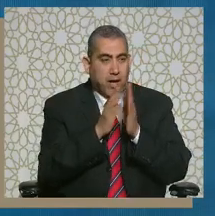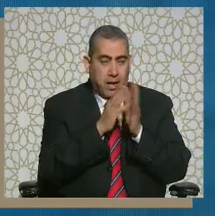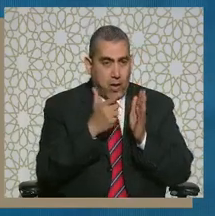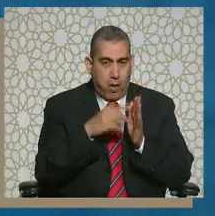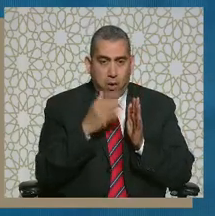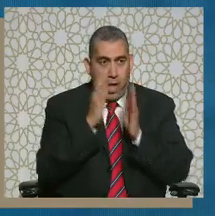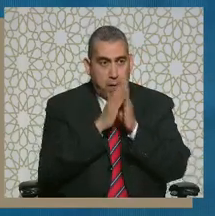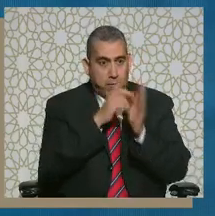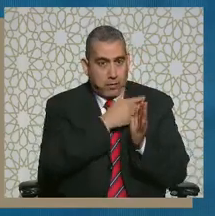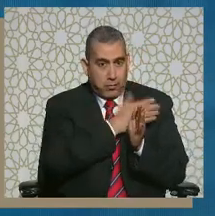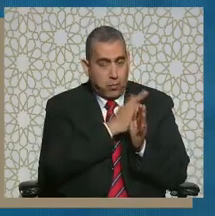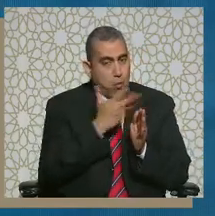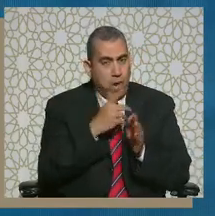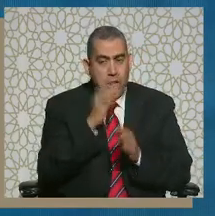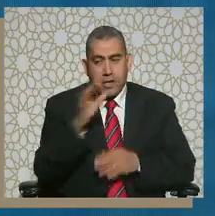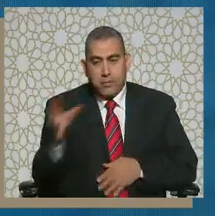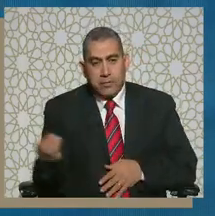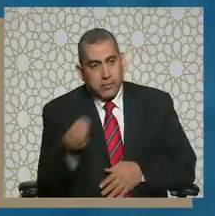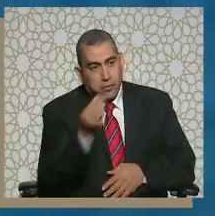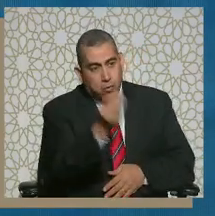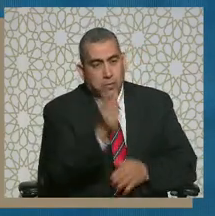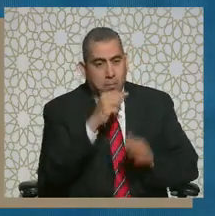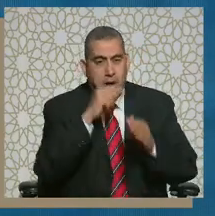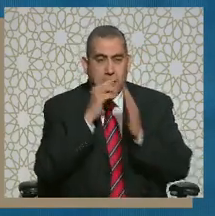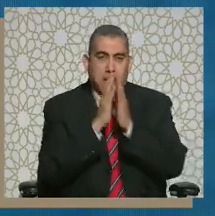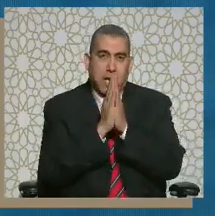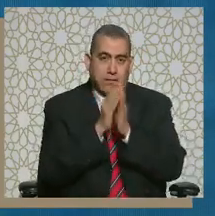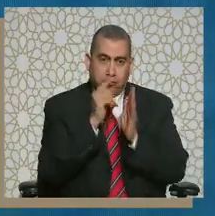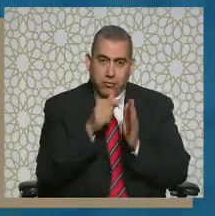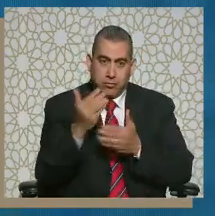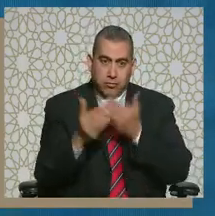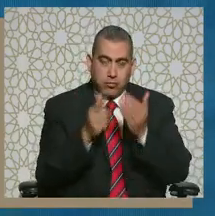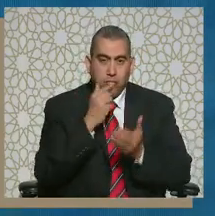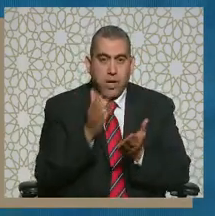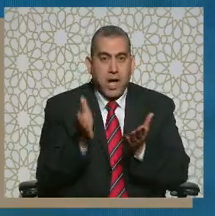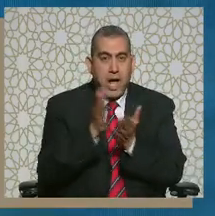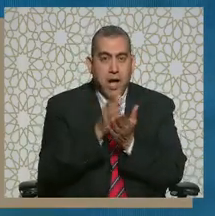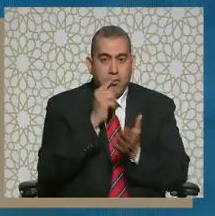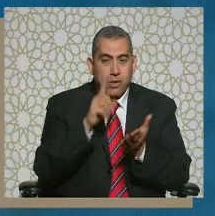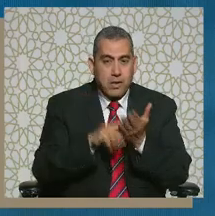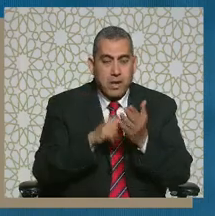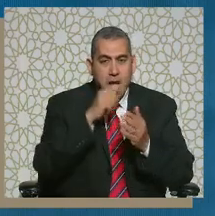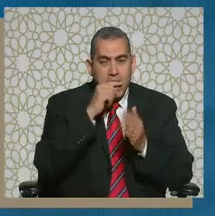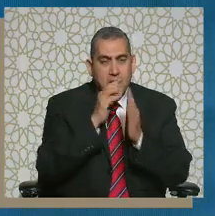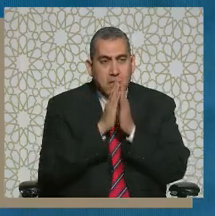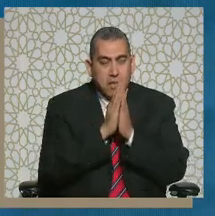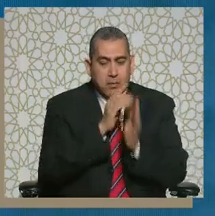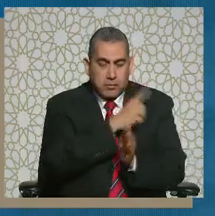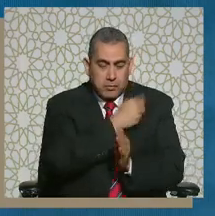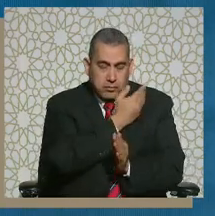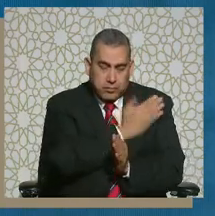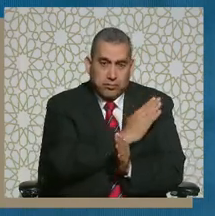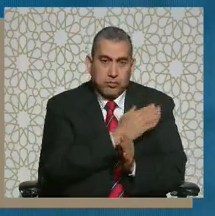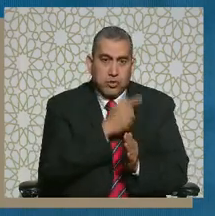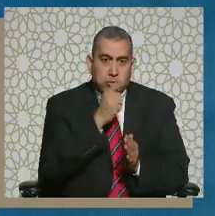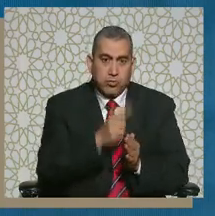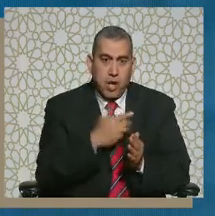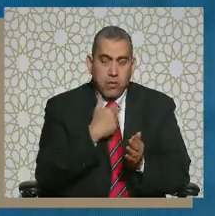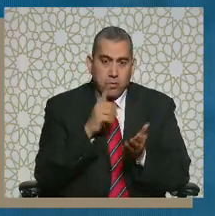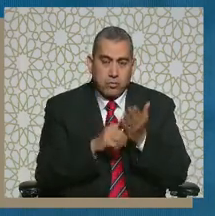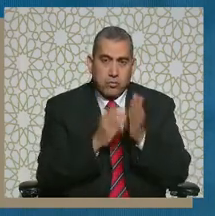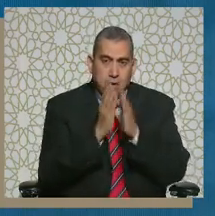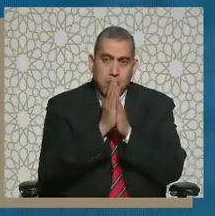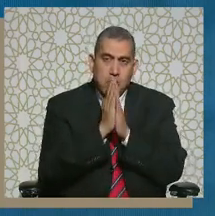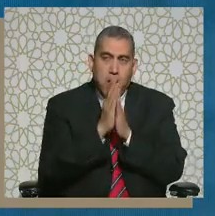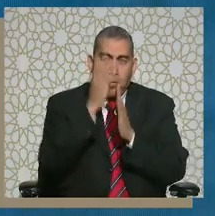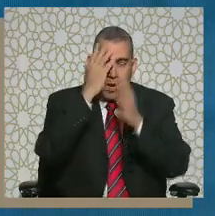يتعلق بحقوق الناس ان في فرق ما بين ان انت تتوب بمعنى ان انت تخرج من الذنب وان انت تتوب ان ربنا